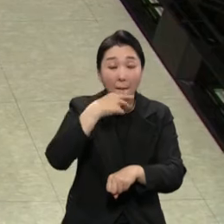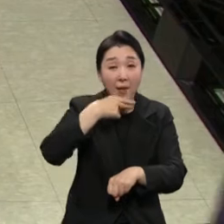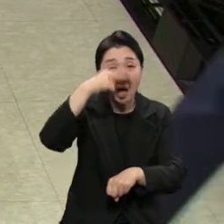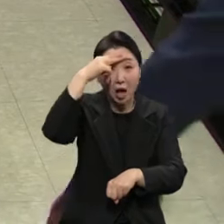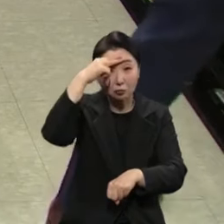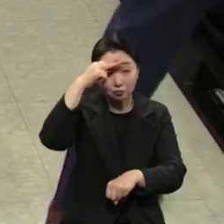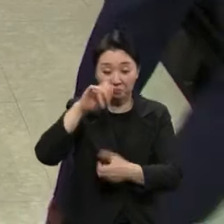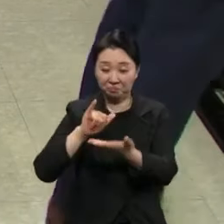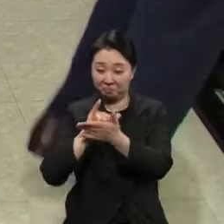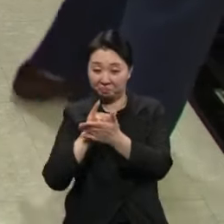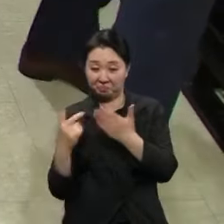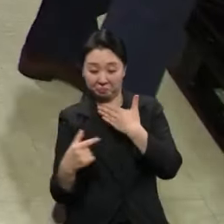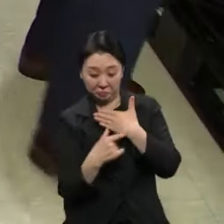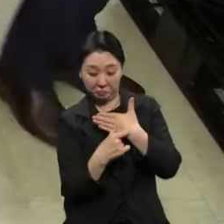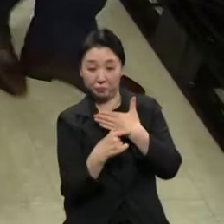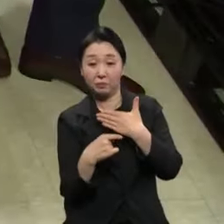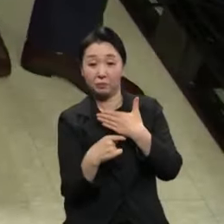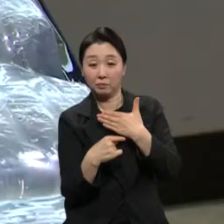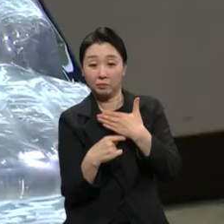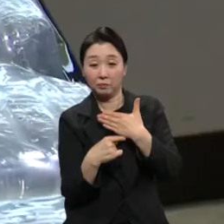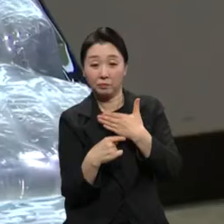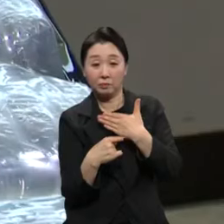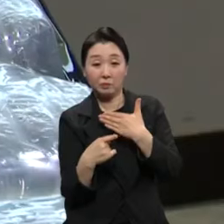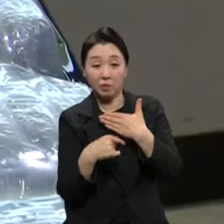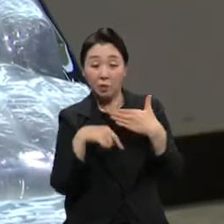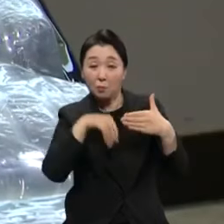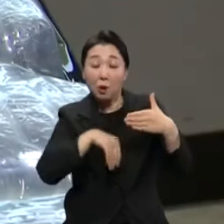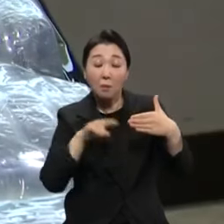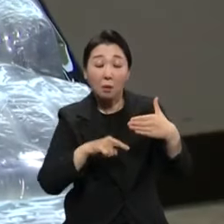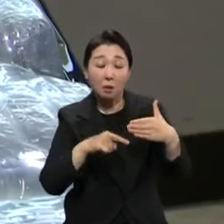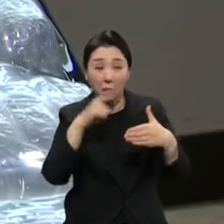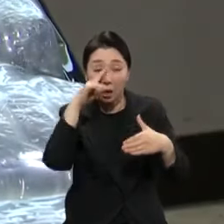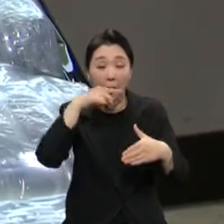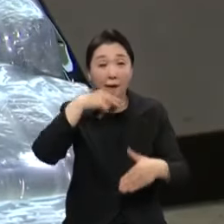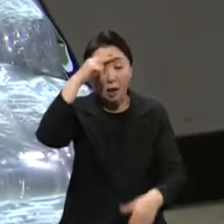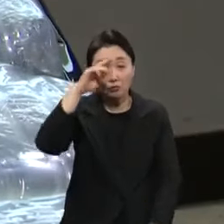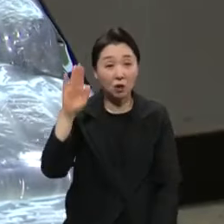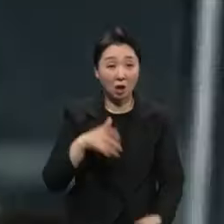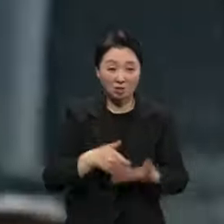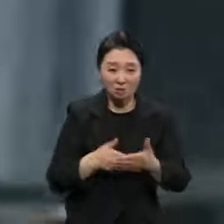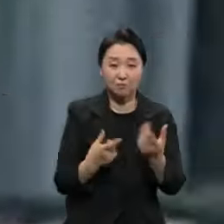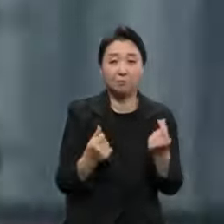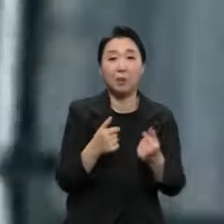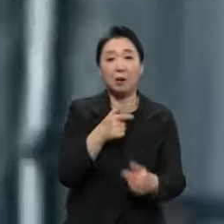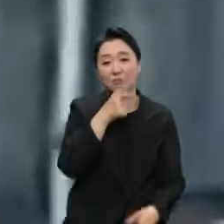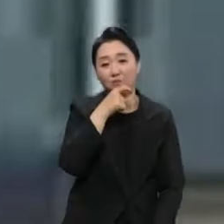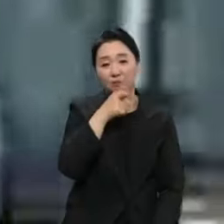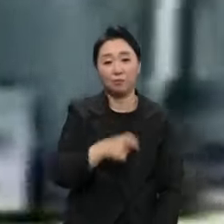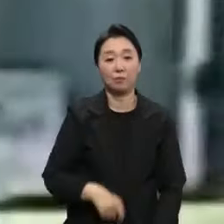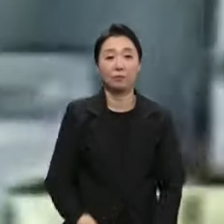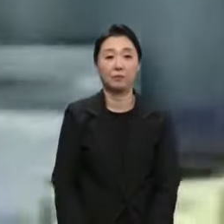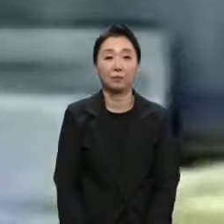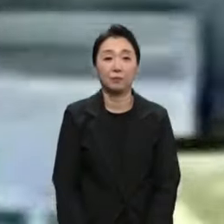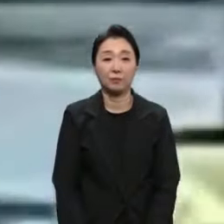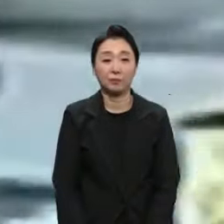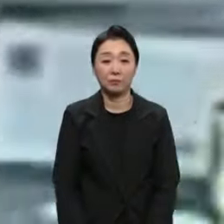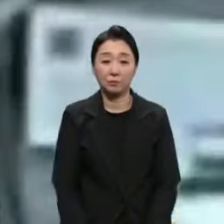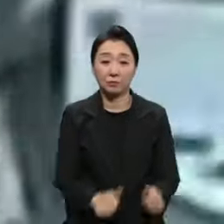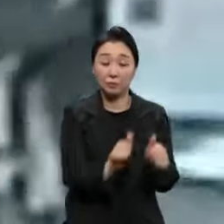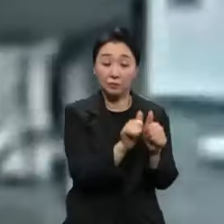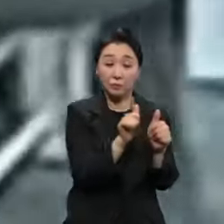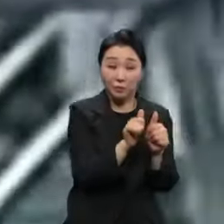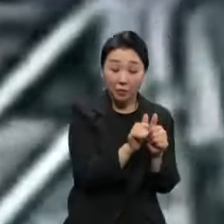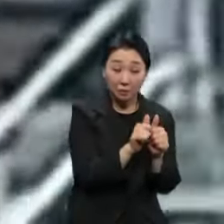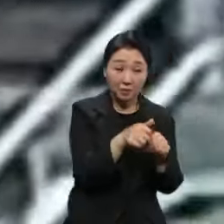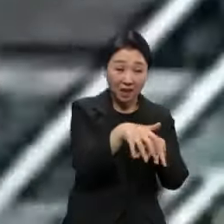송장이 붙어 있습니다. 하지만 여기 든 건 양주가 아닌 무게가 비슷한 생수였습니다. 이 남성과